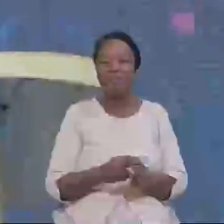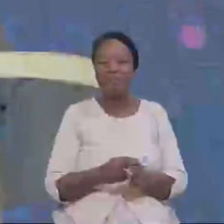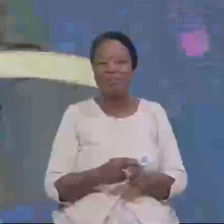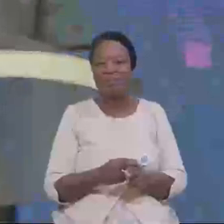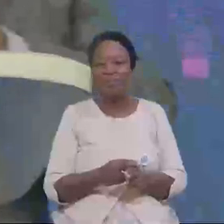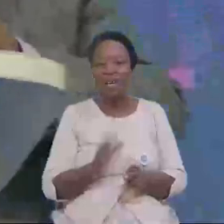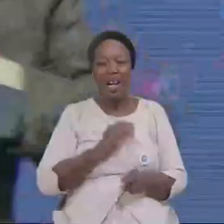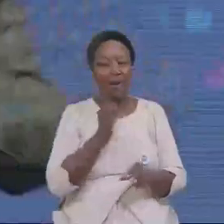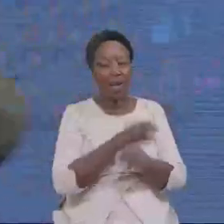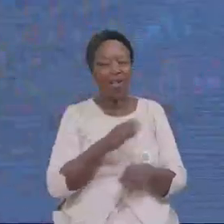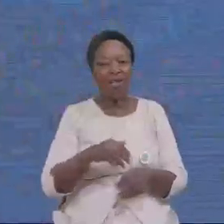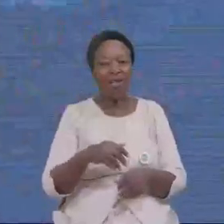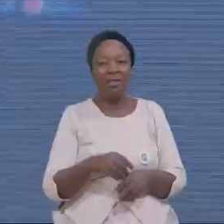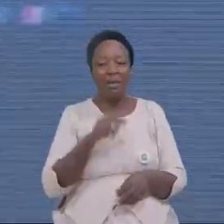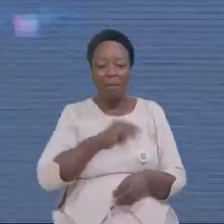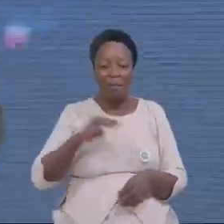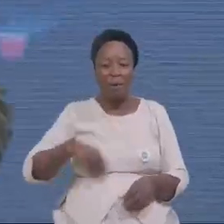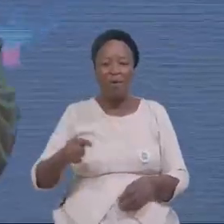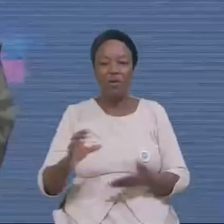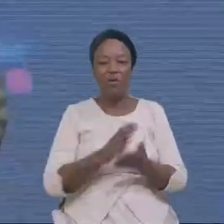Nos conseillers, membres de la chorale,